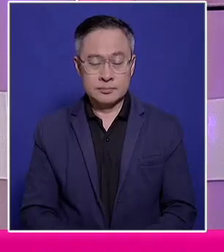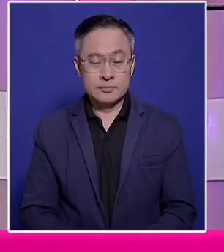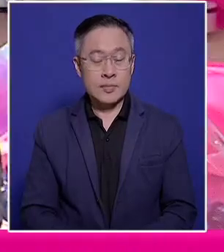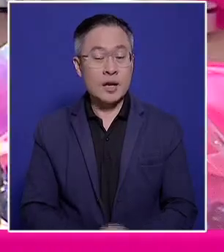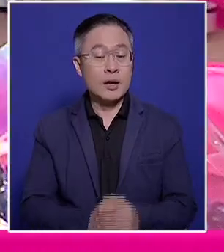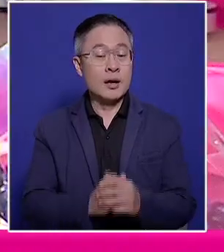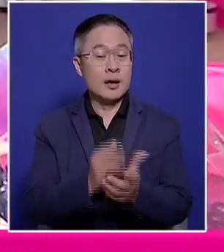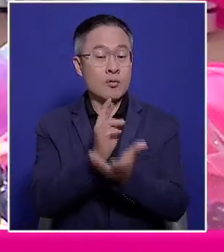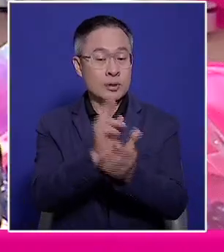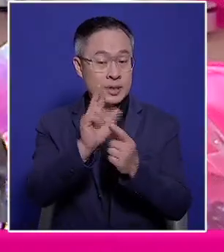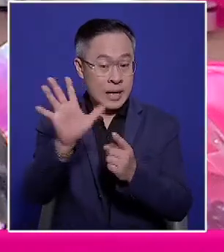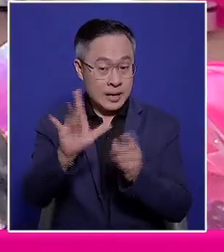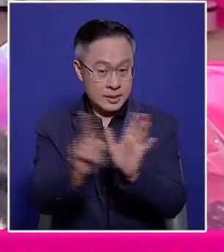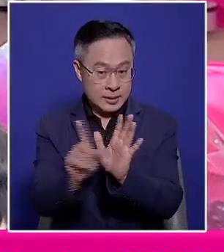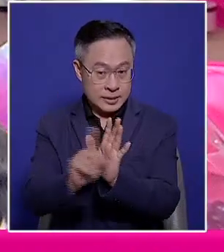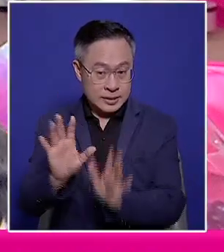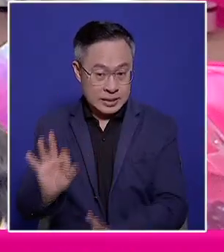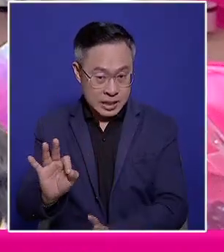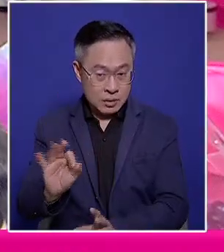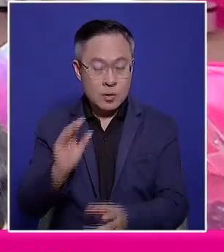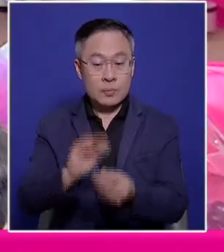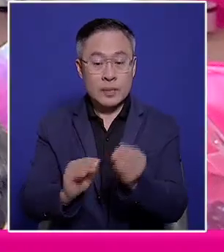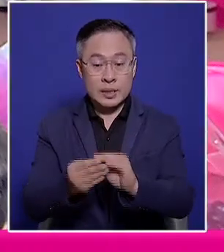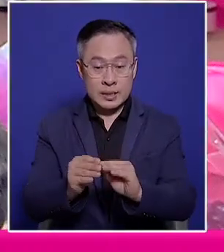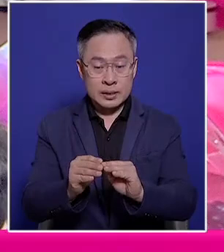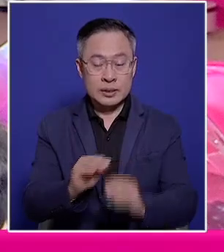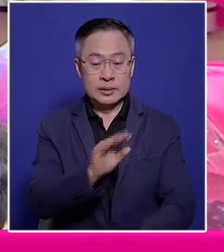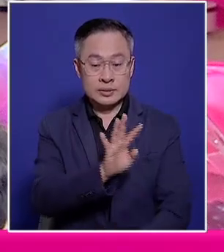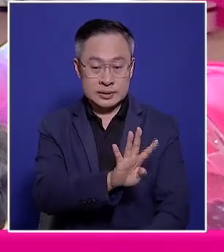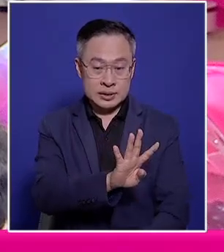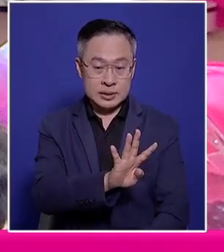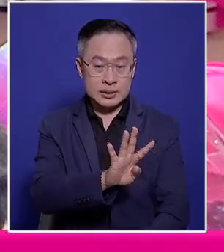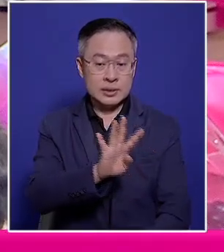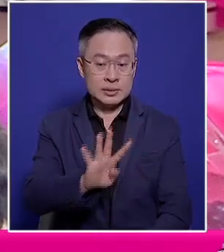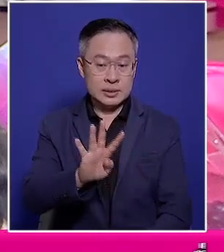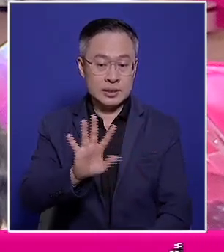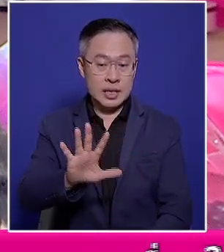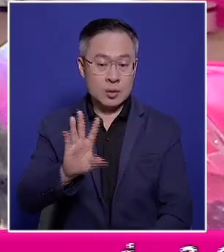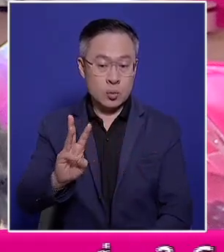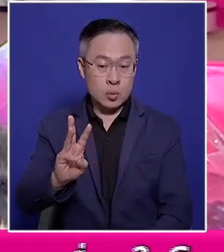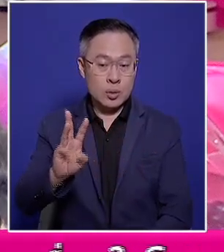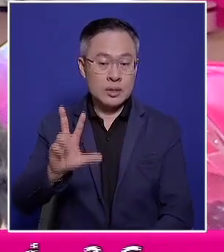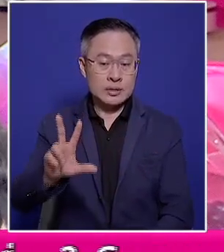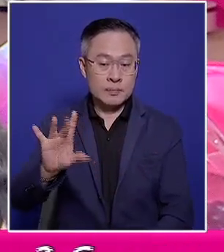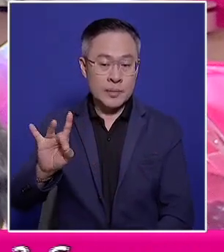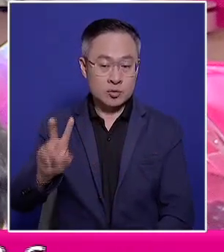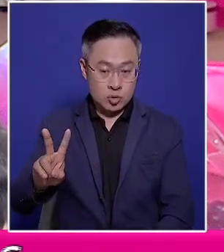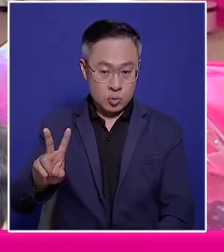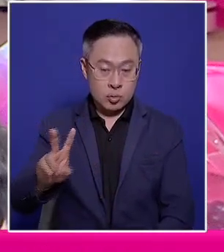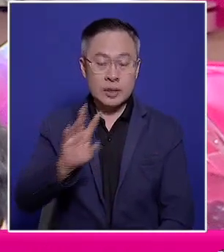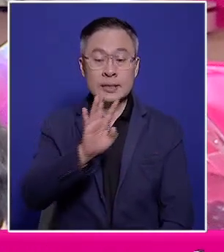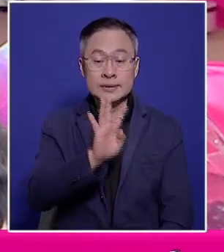อันดับที่5หมุนครั้งที่9เลขที่ออก4 4 5 6 3 8